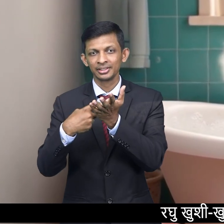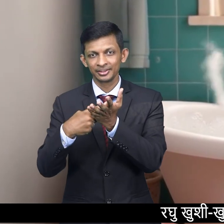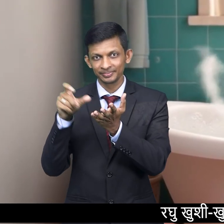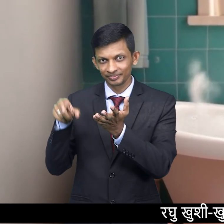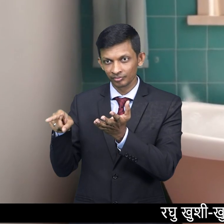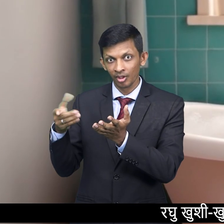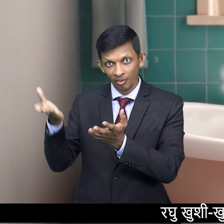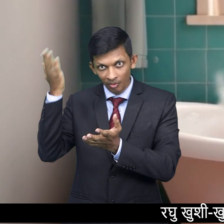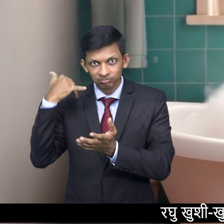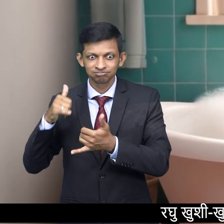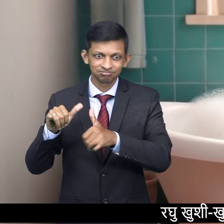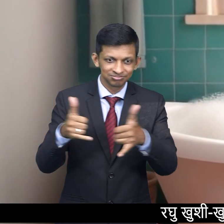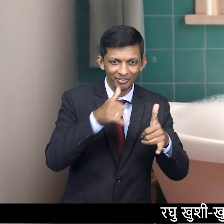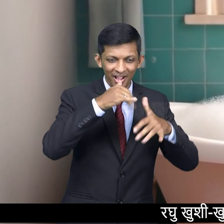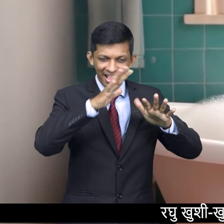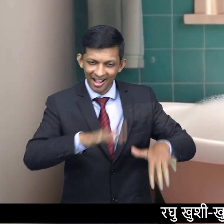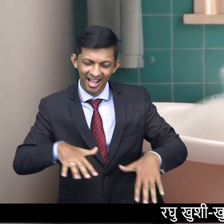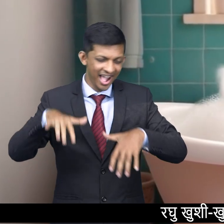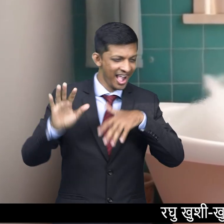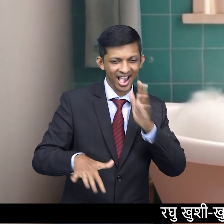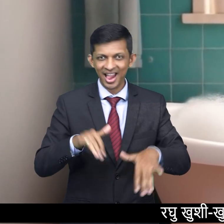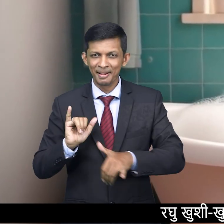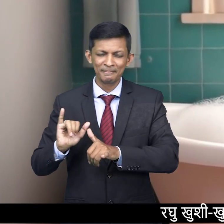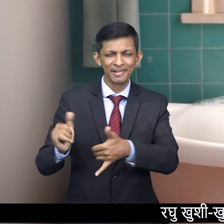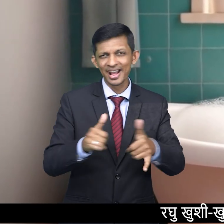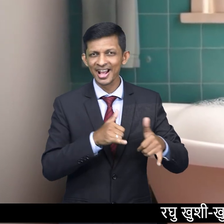रघु खुशी खुशी पानी के साथ खेल रहा था।